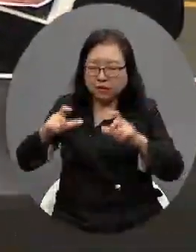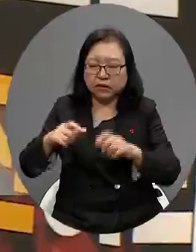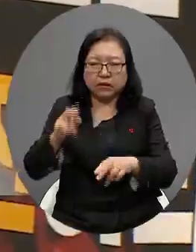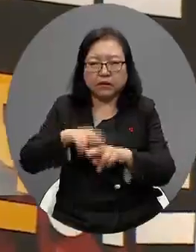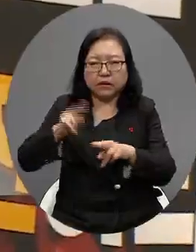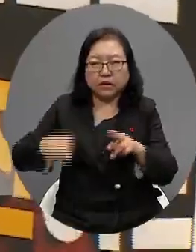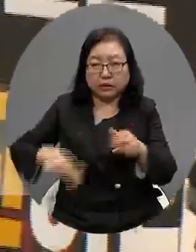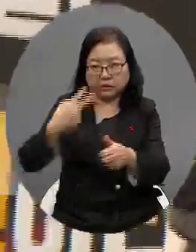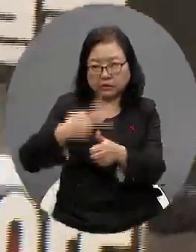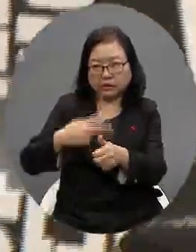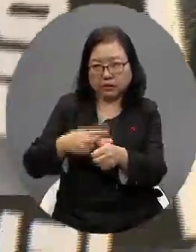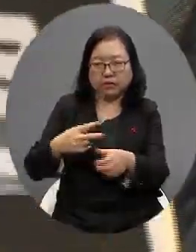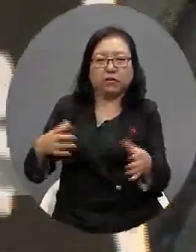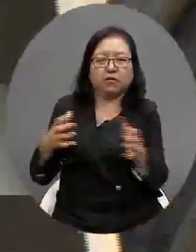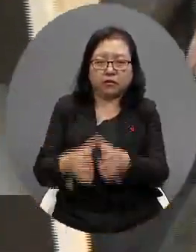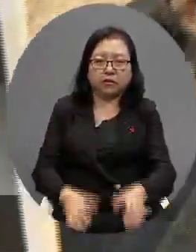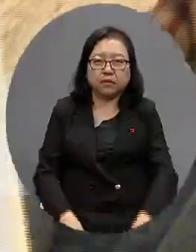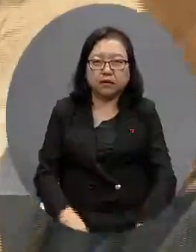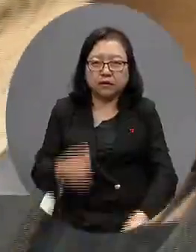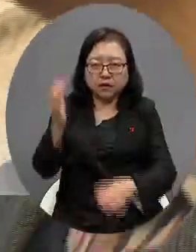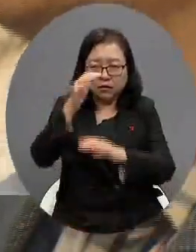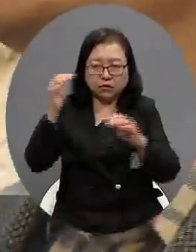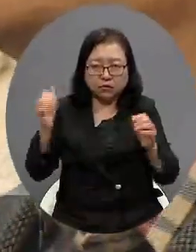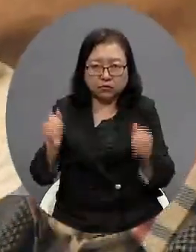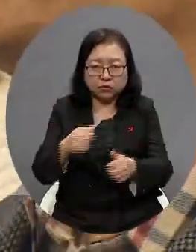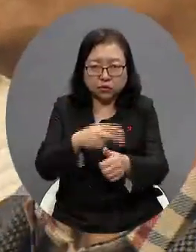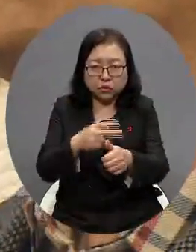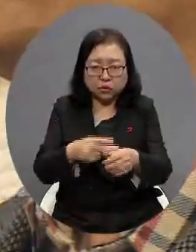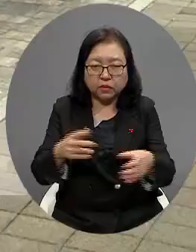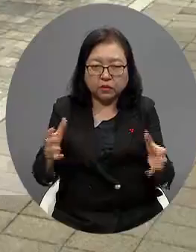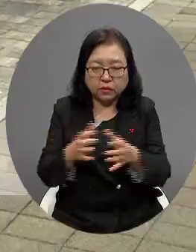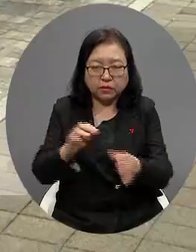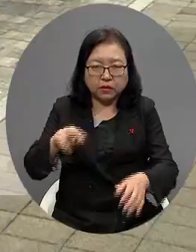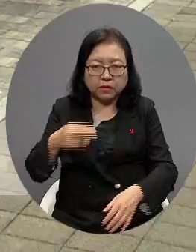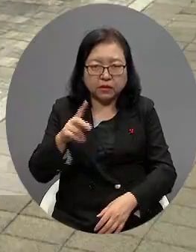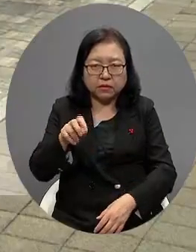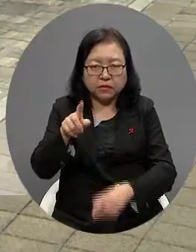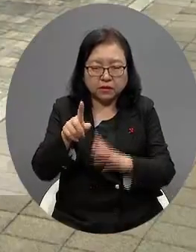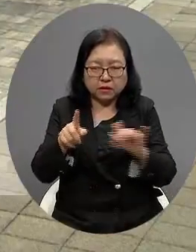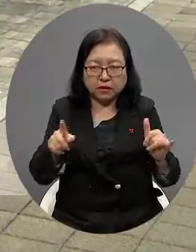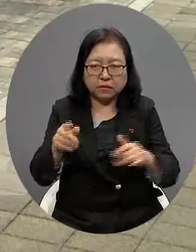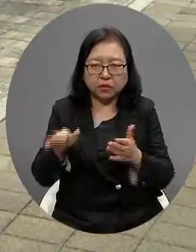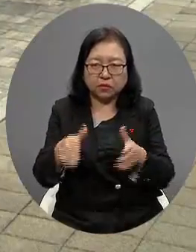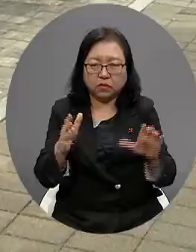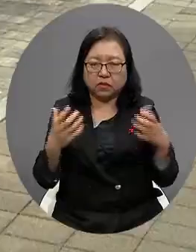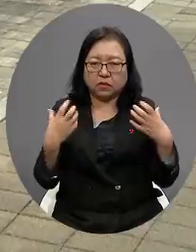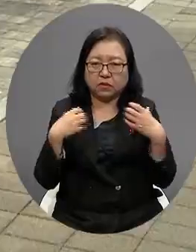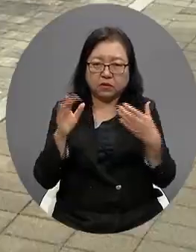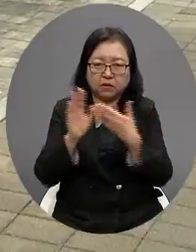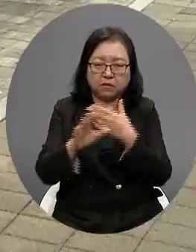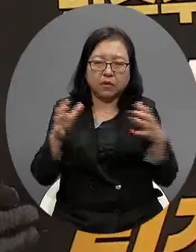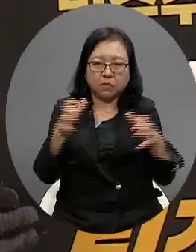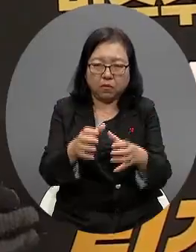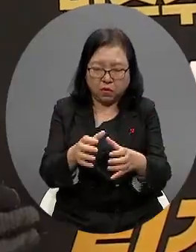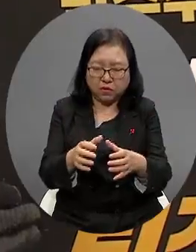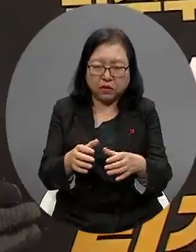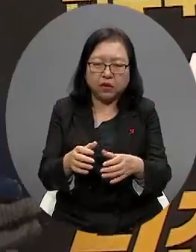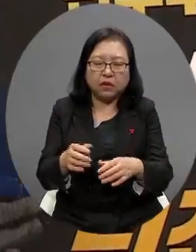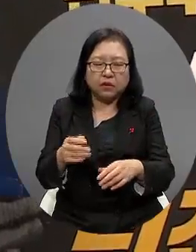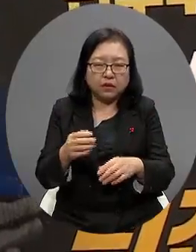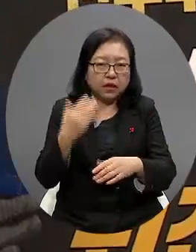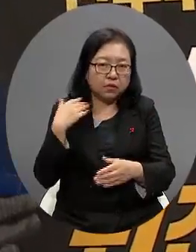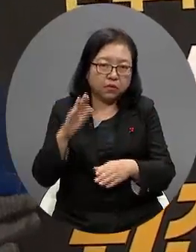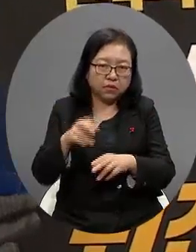나섰습니다. 충북 퇴직 교사 모임 211명은 도청에 모여 대통령 퇴진을 촉구했습니다. 한 점도 안 되는